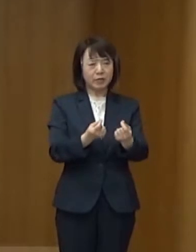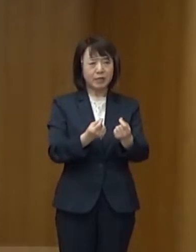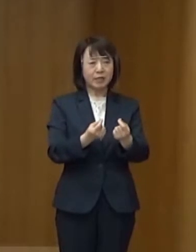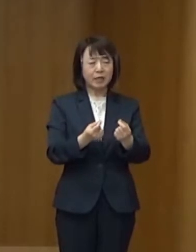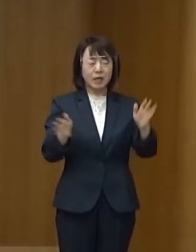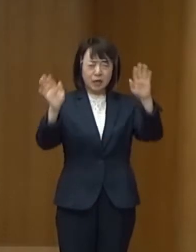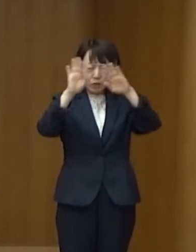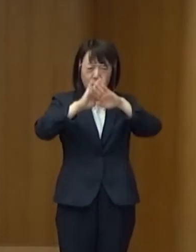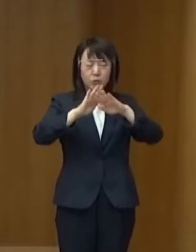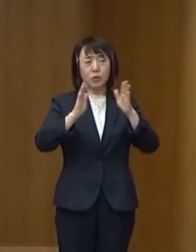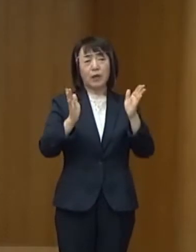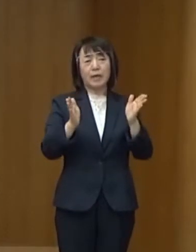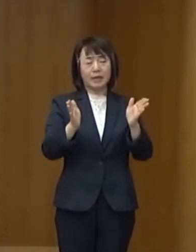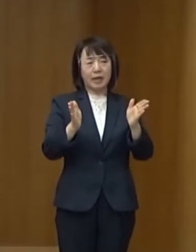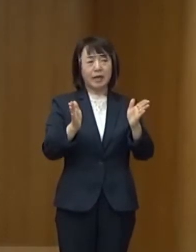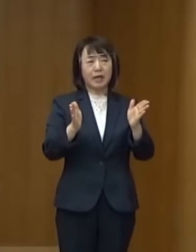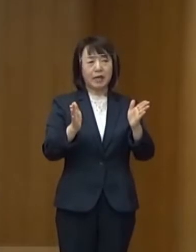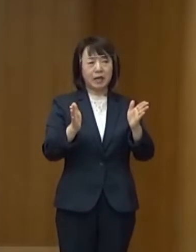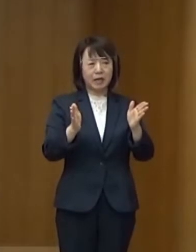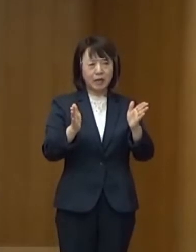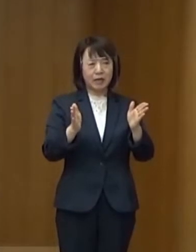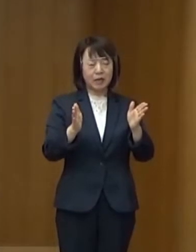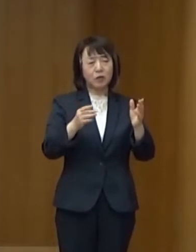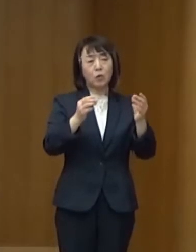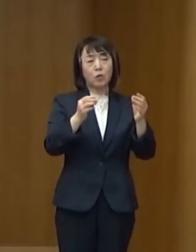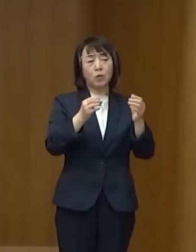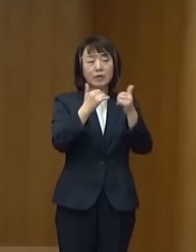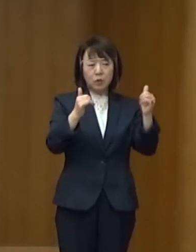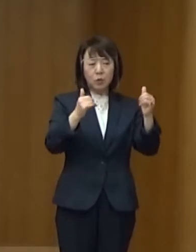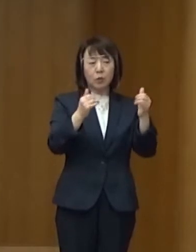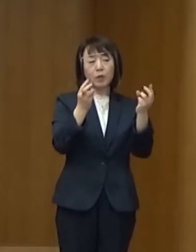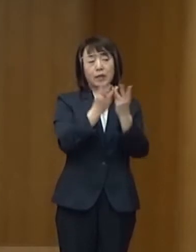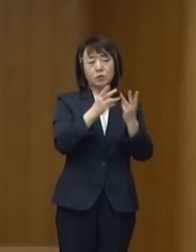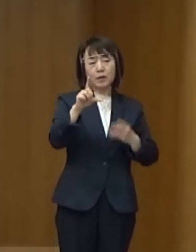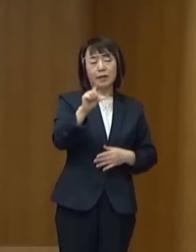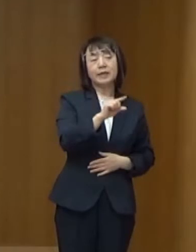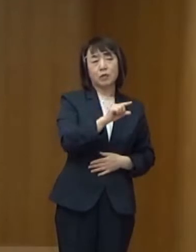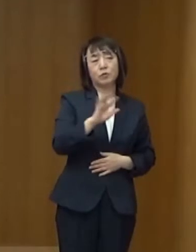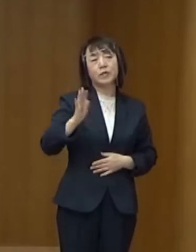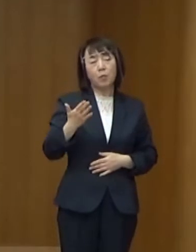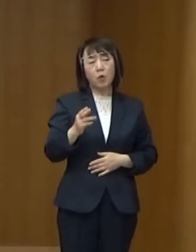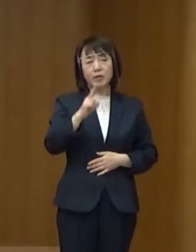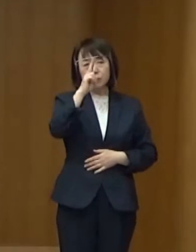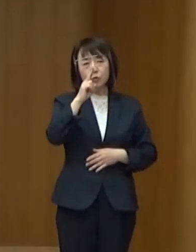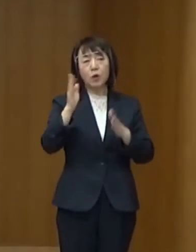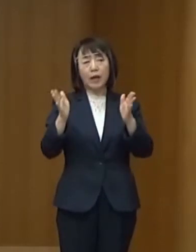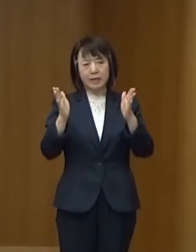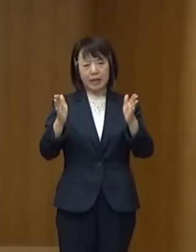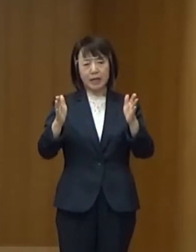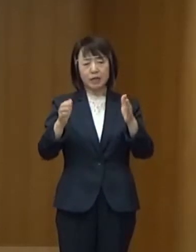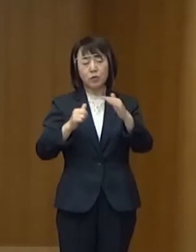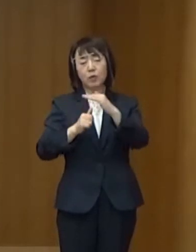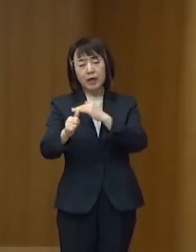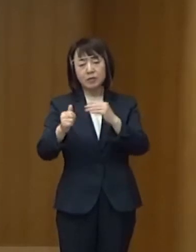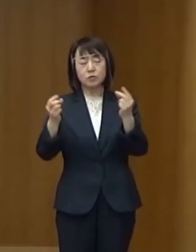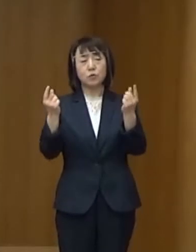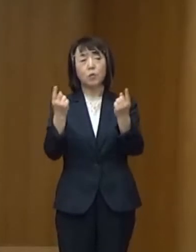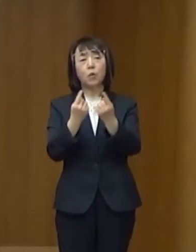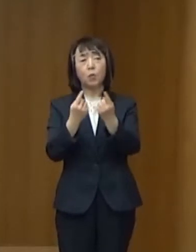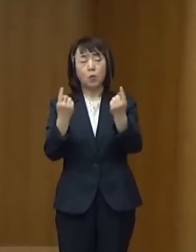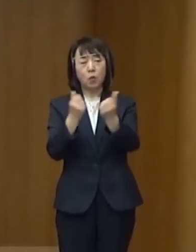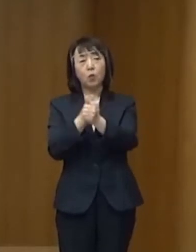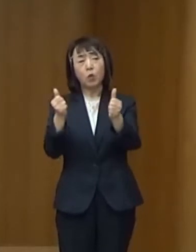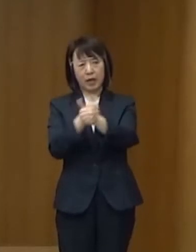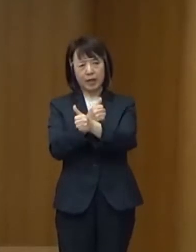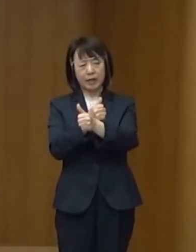夜間につきましては一定の減少が見られるわけでありますが、日中の外出往来について改めてその必要性